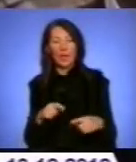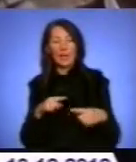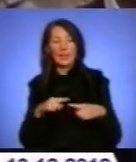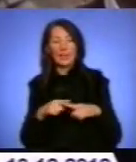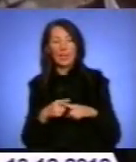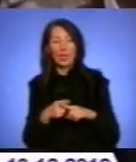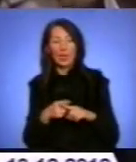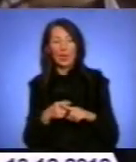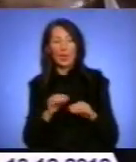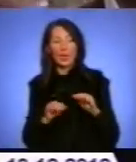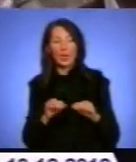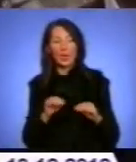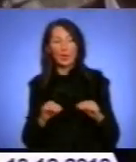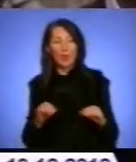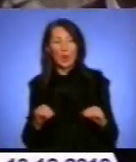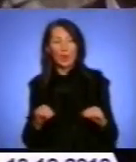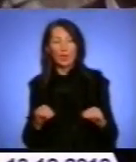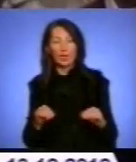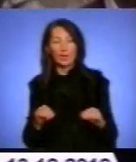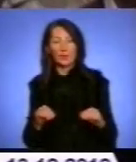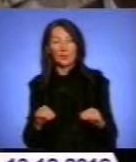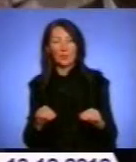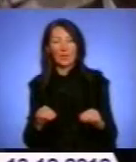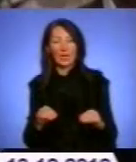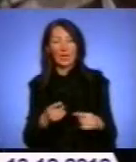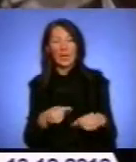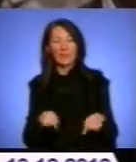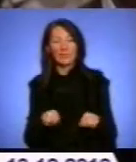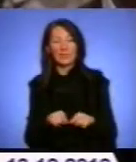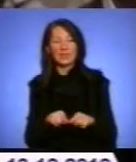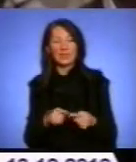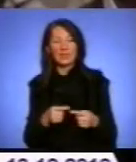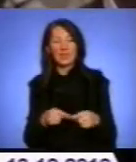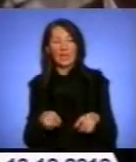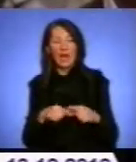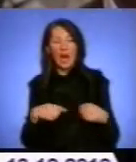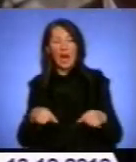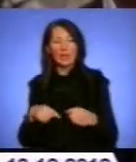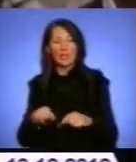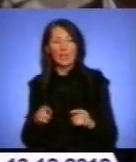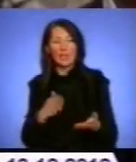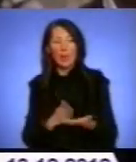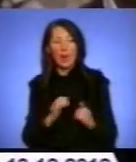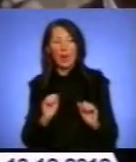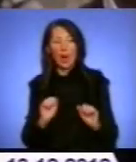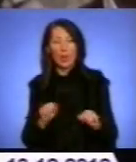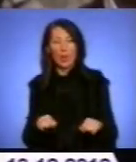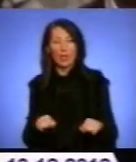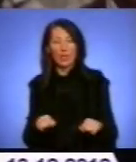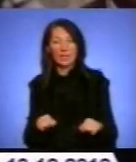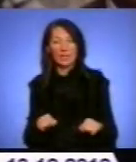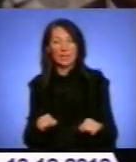технології, розробки в тих галузях, де ми маємо